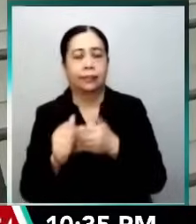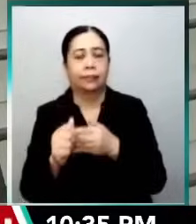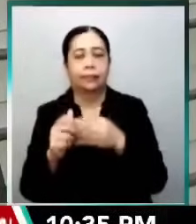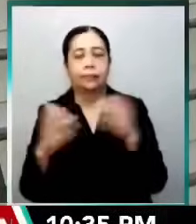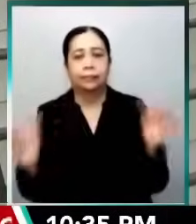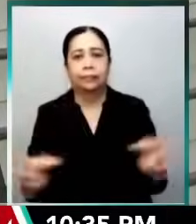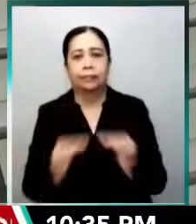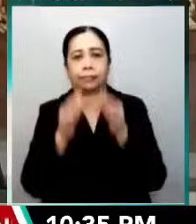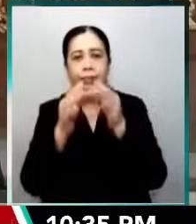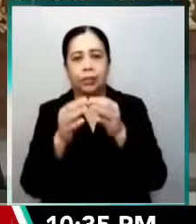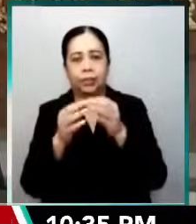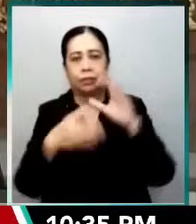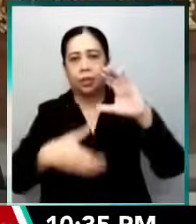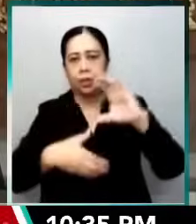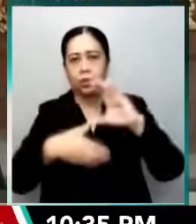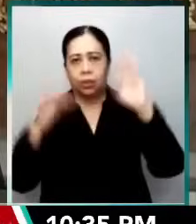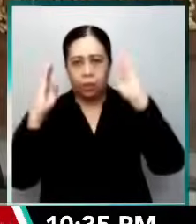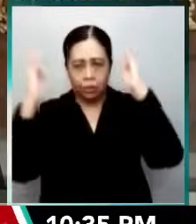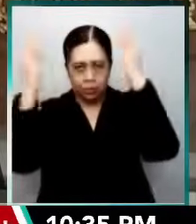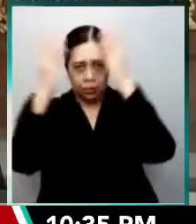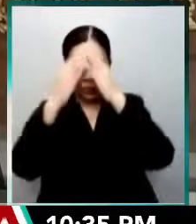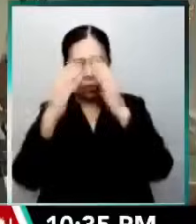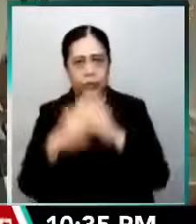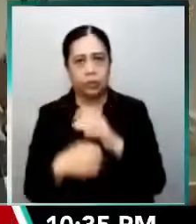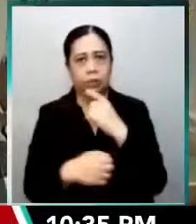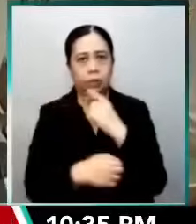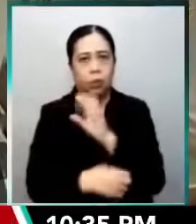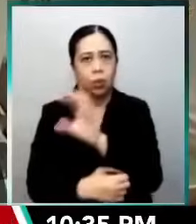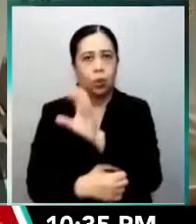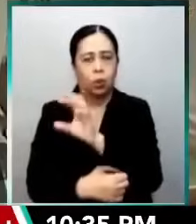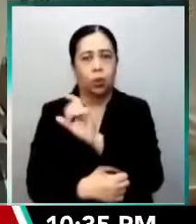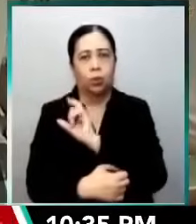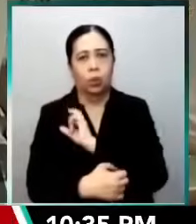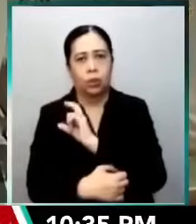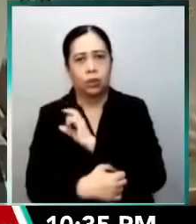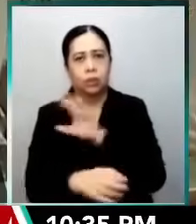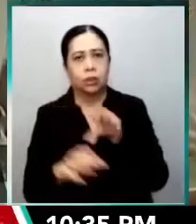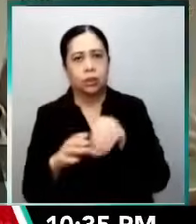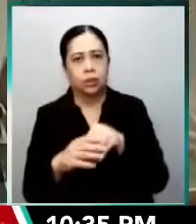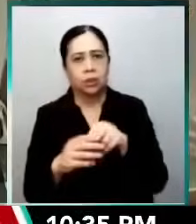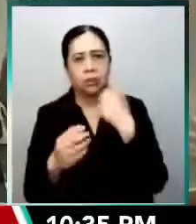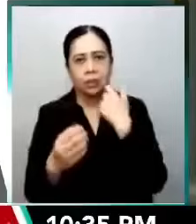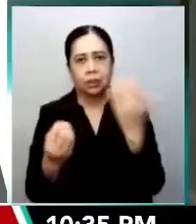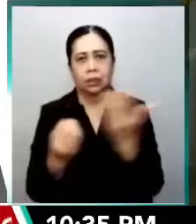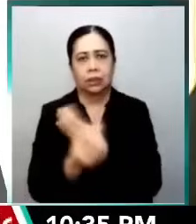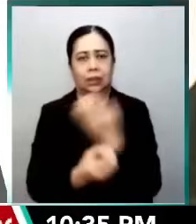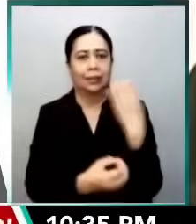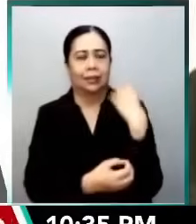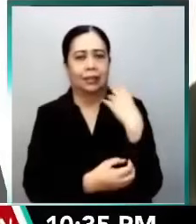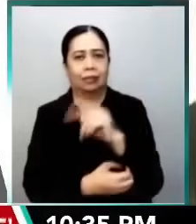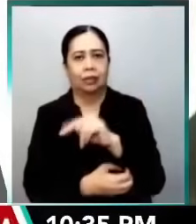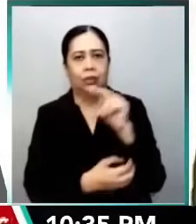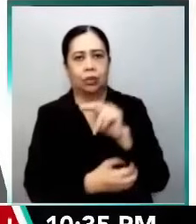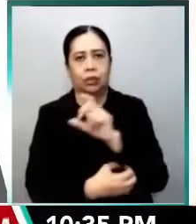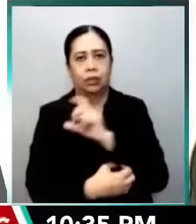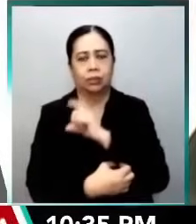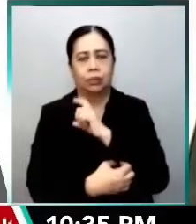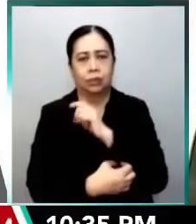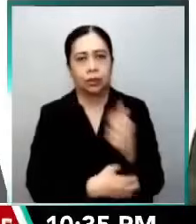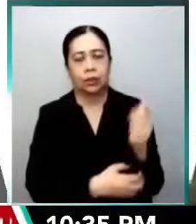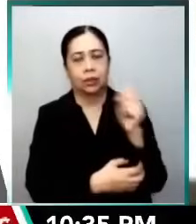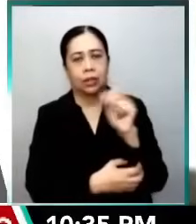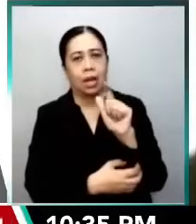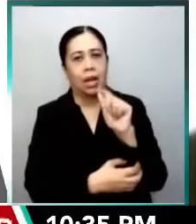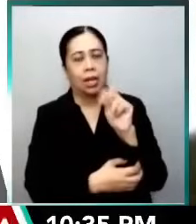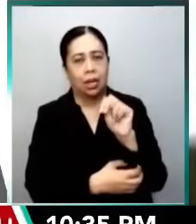Pablo Virgilio David na sinermonan ang mga pulis, kabilang ang kasisibaklang na hepe ng Navotas Pulis na si Police Lieutenant Colonel Alan Umipig